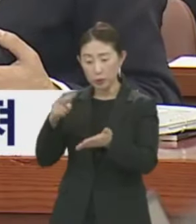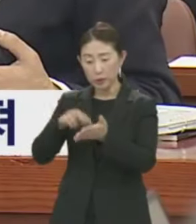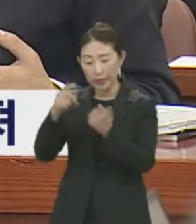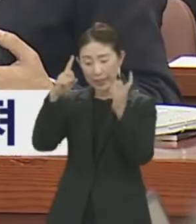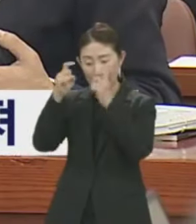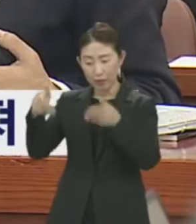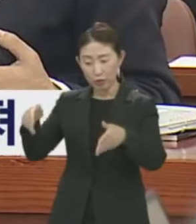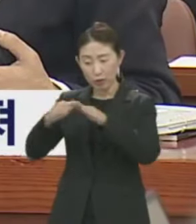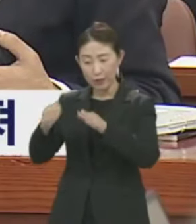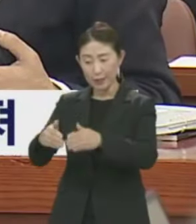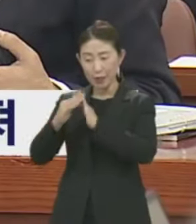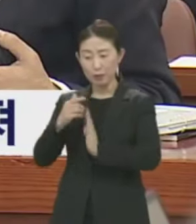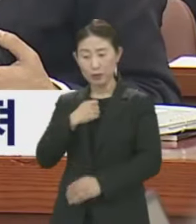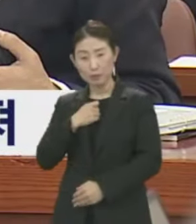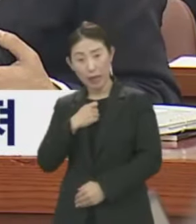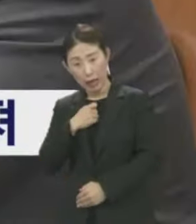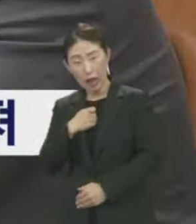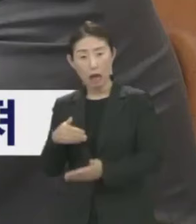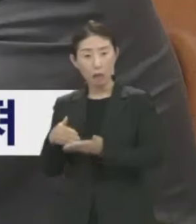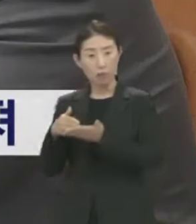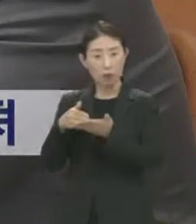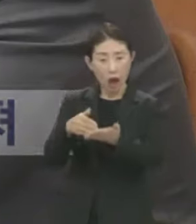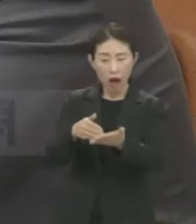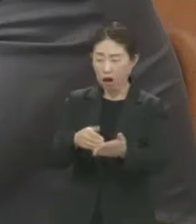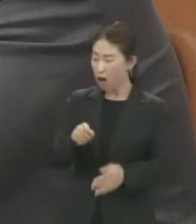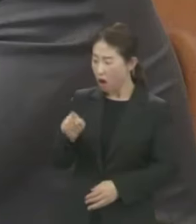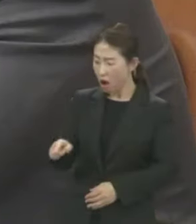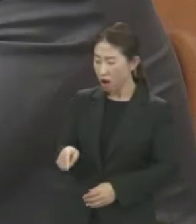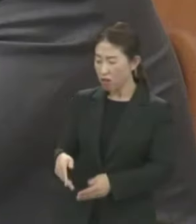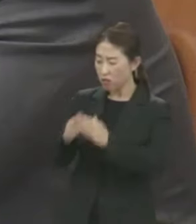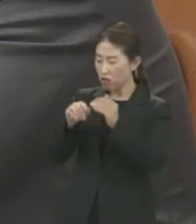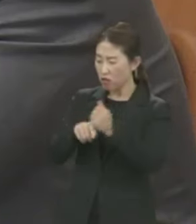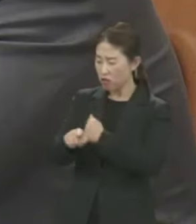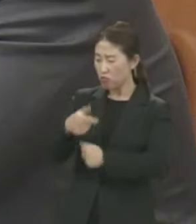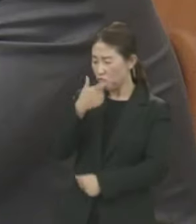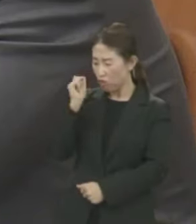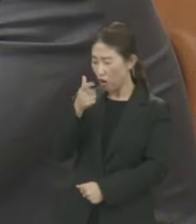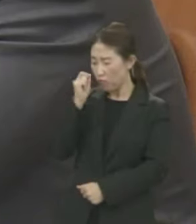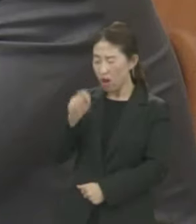짓겠다는 보훈부에 대해 설립 당위성이 부족하다는 질타가 쏟아집니다.